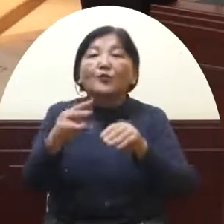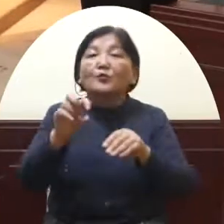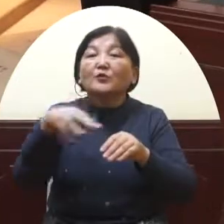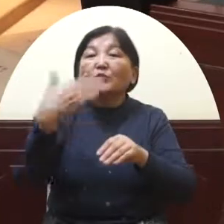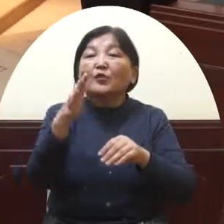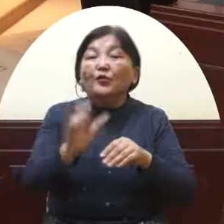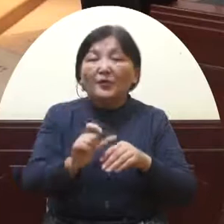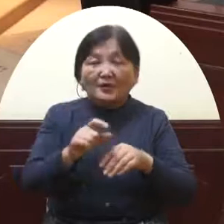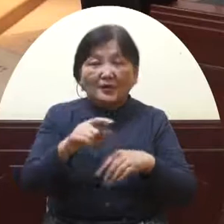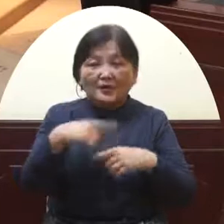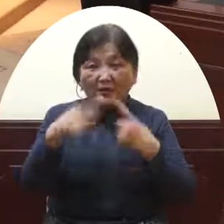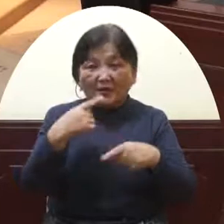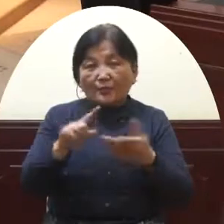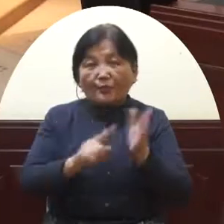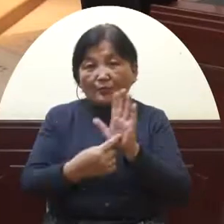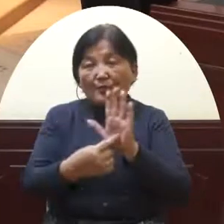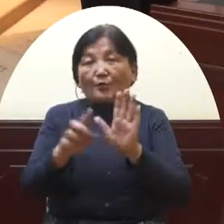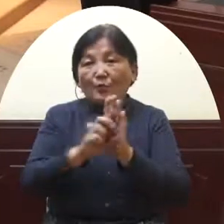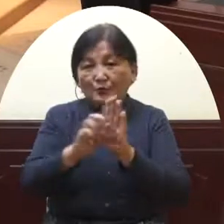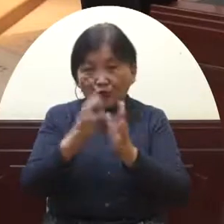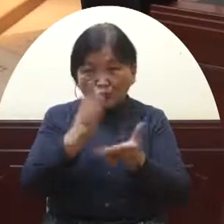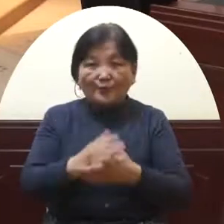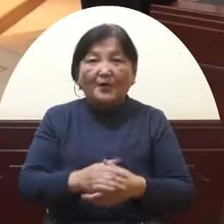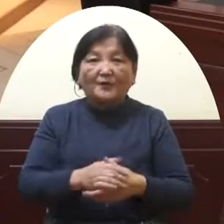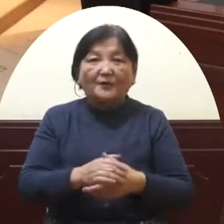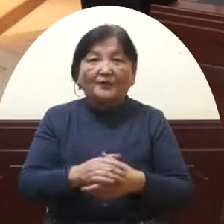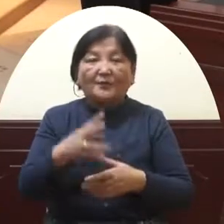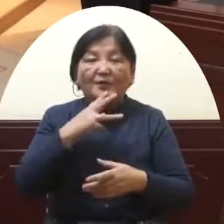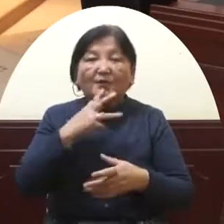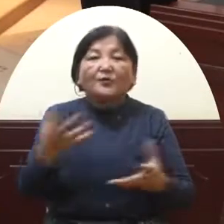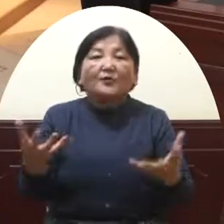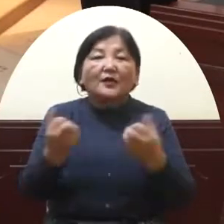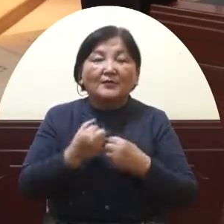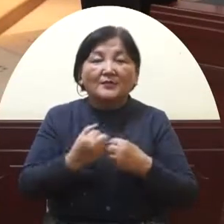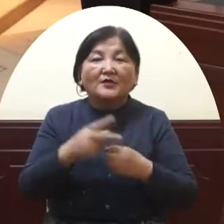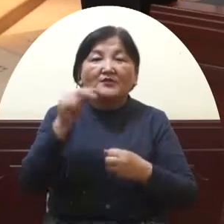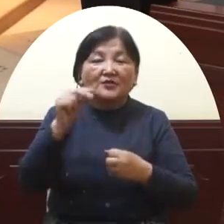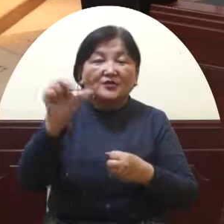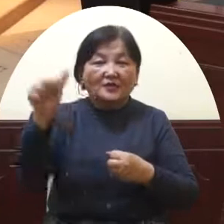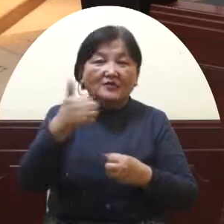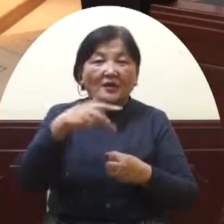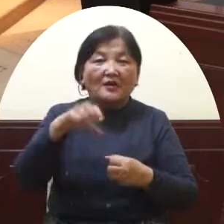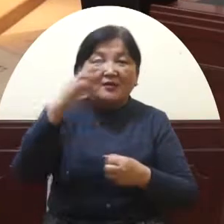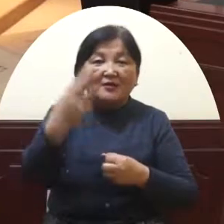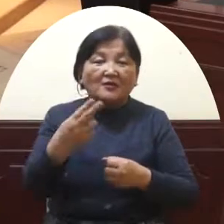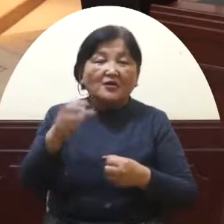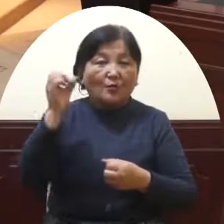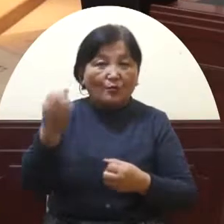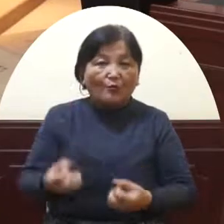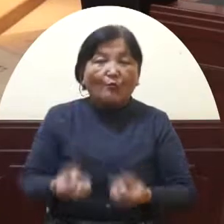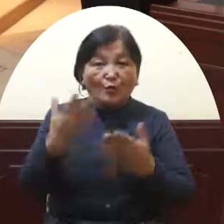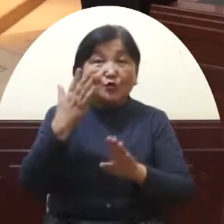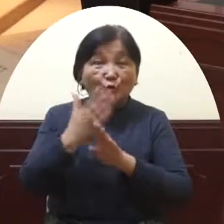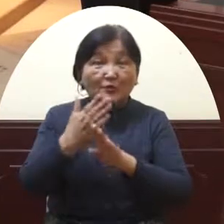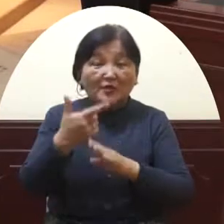бас дүгнэлт хийх боломж юм олон талын бас мэдээллийг авч чадсан ийм сонирхолтой лекцээр болоо гэж бодож байна. Бас мөнгөний дотор